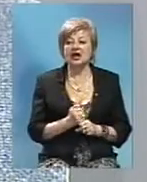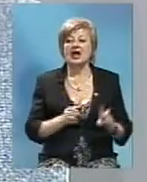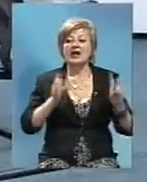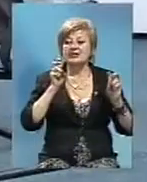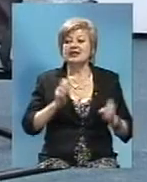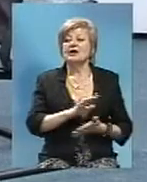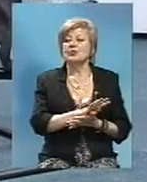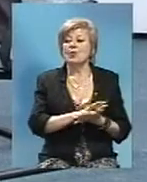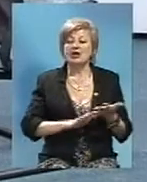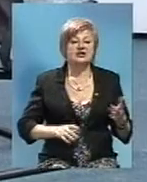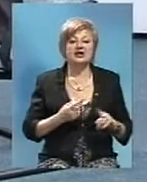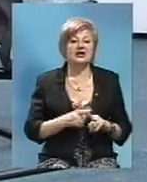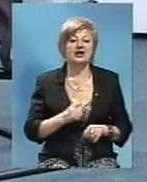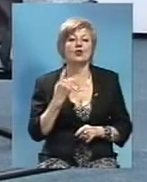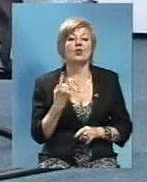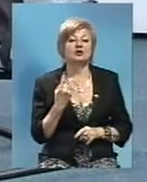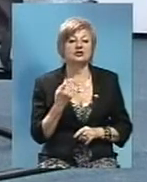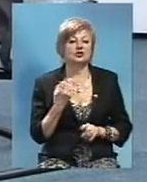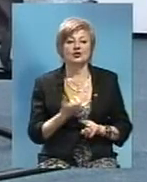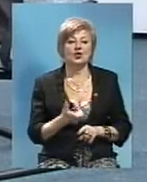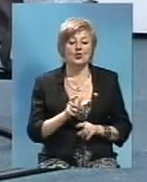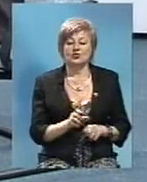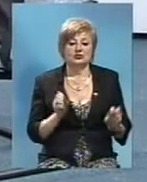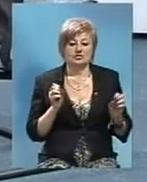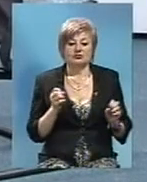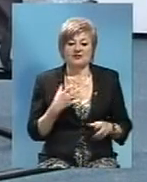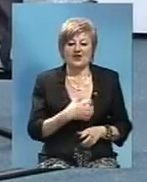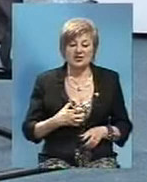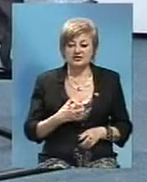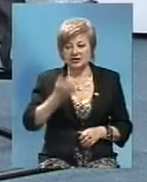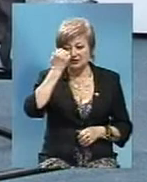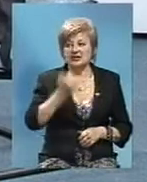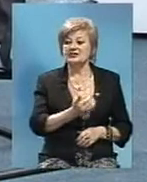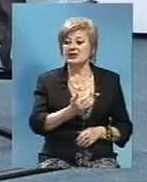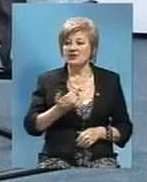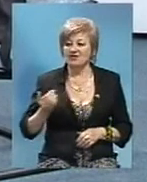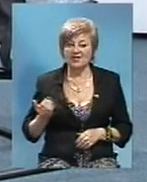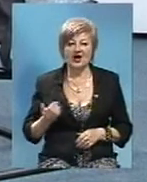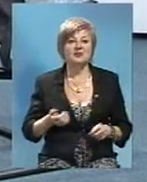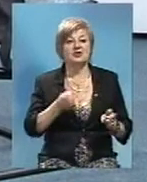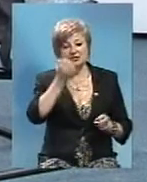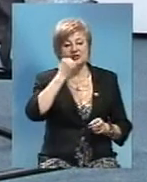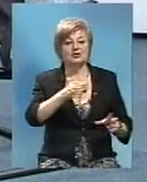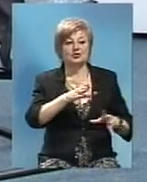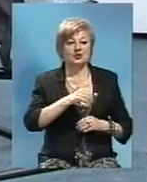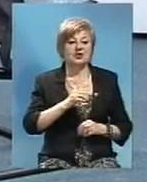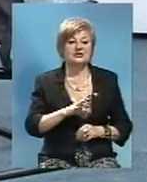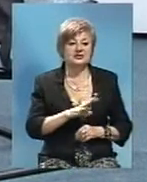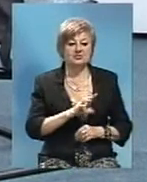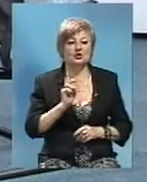продовжуємо, тому що це один і дуже недостатній крок. Спасибі вам, спасибі тим, хто був з нами, і спасибі, хто